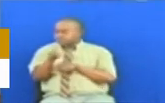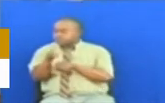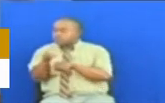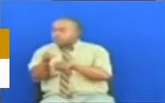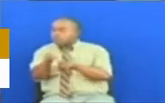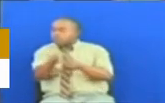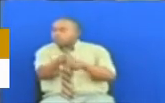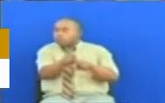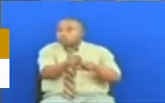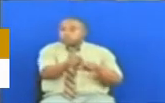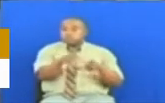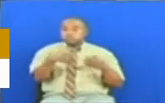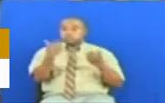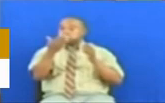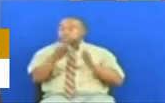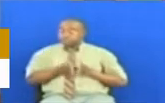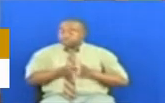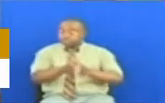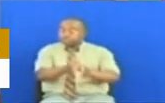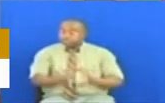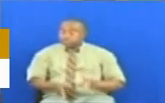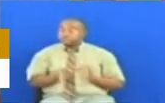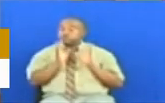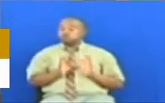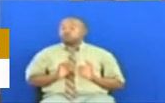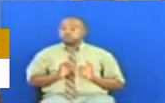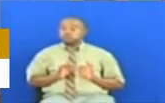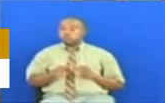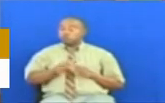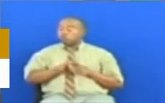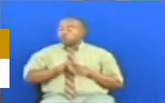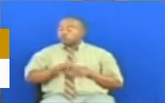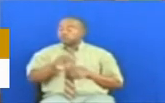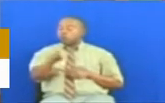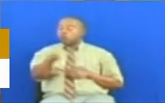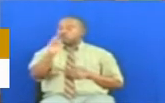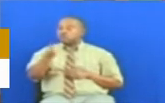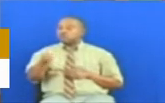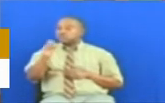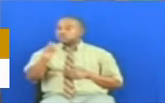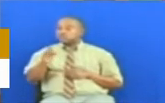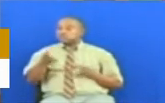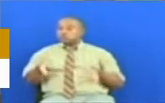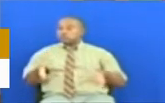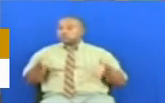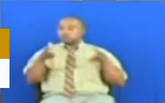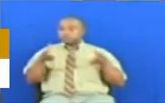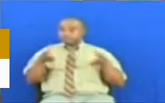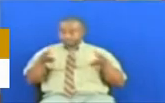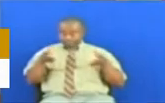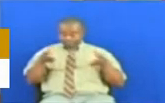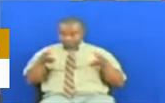Kwa hivyo njia moja wapo nzuri wanayoifanya wavuvi hawa, wanabeba FADS zile katika